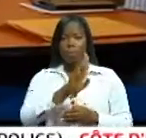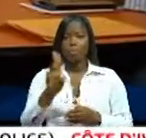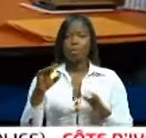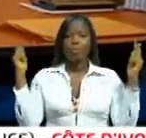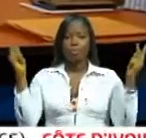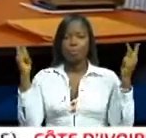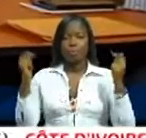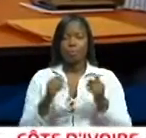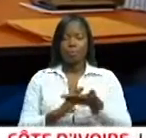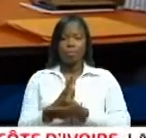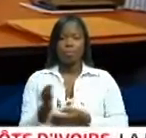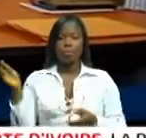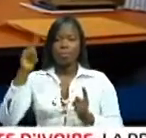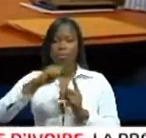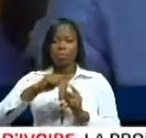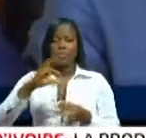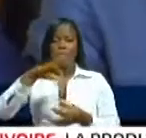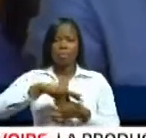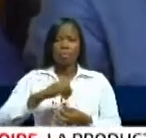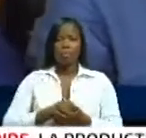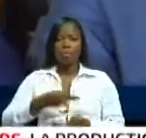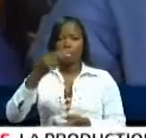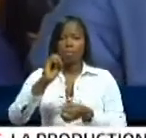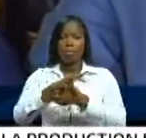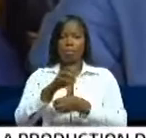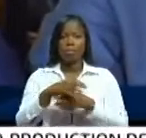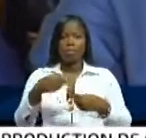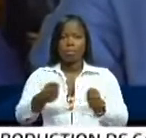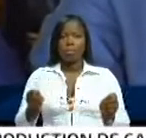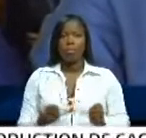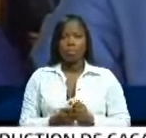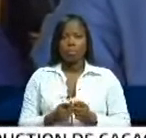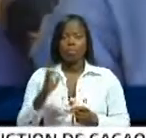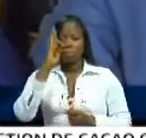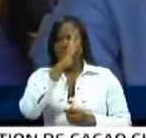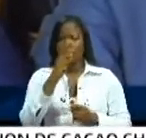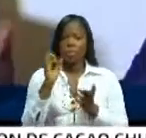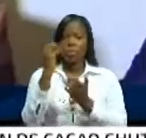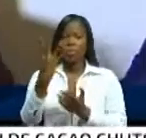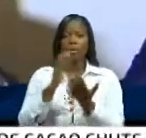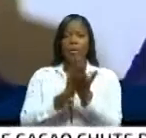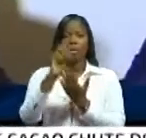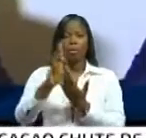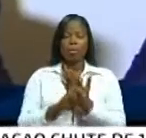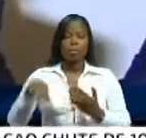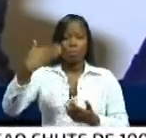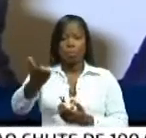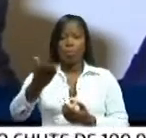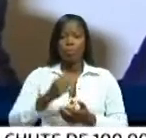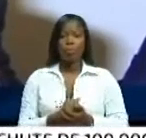aux élections du haut conseil des collectivités territoriales prévue le 4 septembre prochain une nouvelle